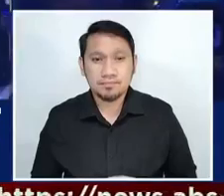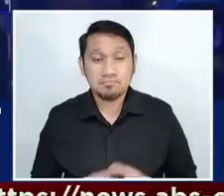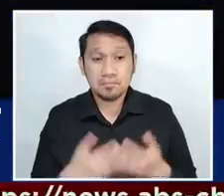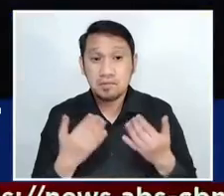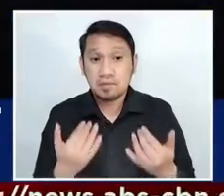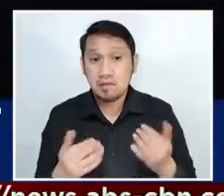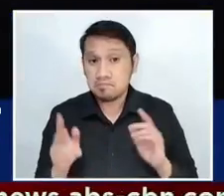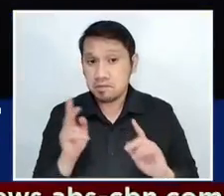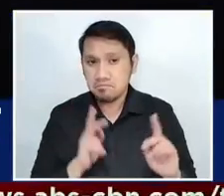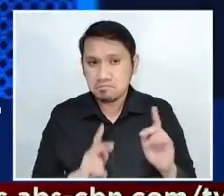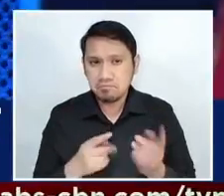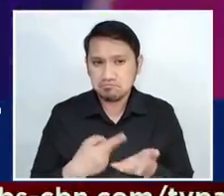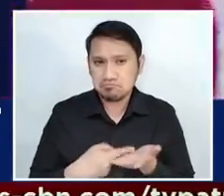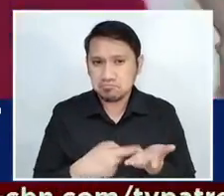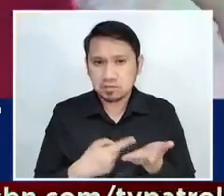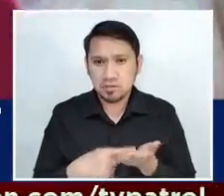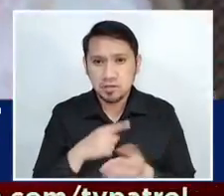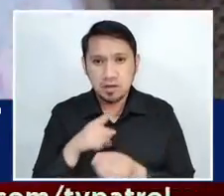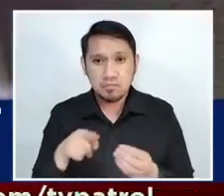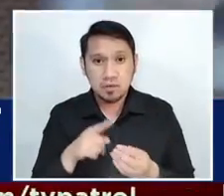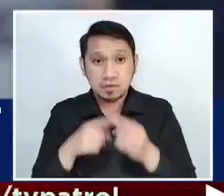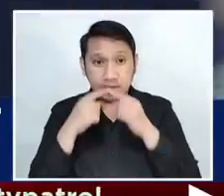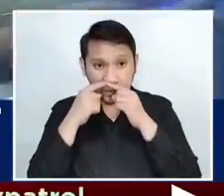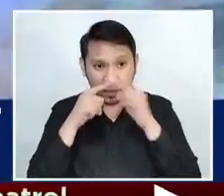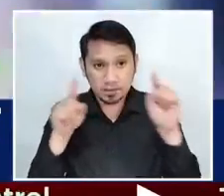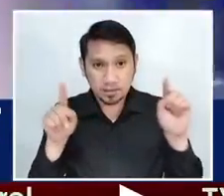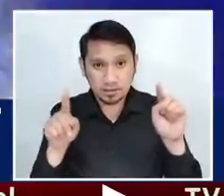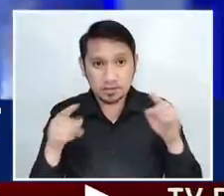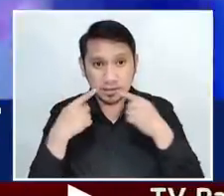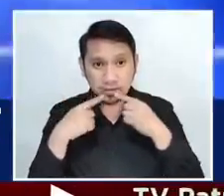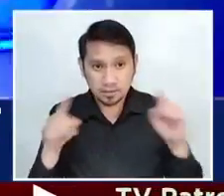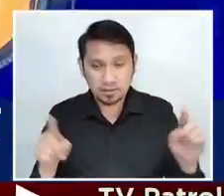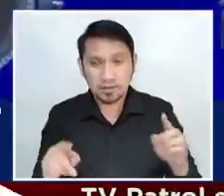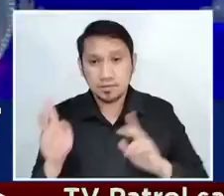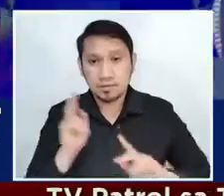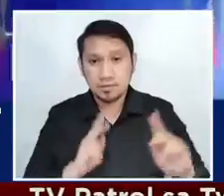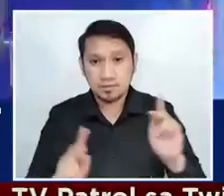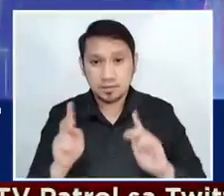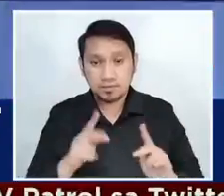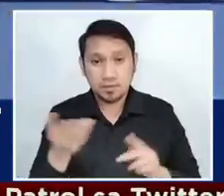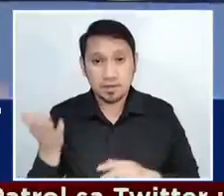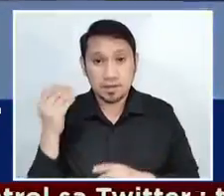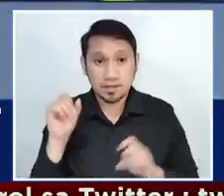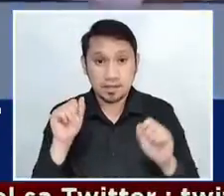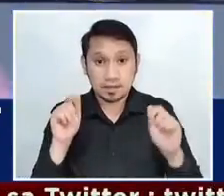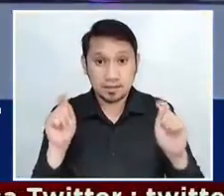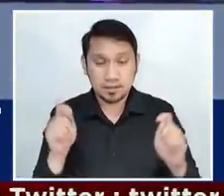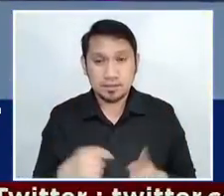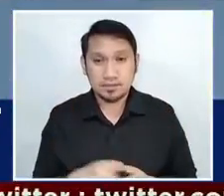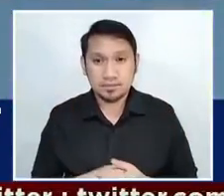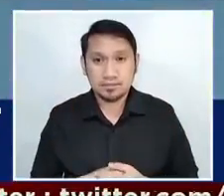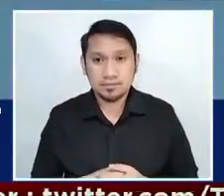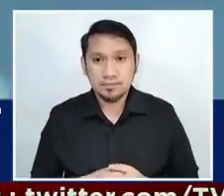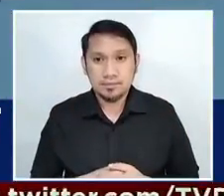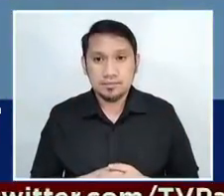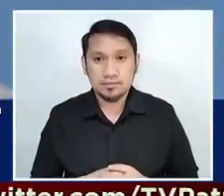Usap-usapan pa rin hanggang ngayon ang big success ng grand finale concert ng He's Into Her noong Sabado.